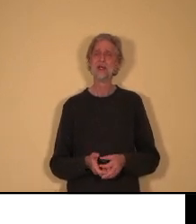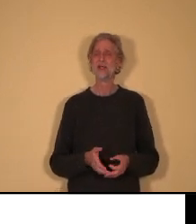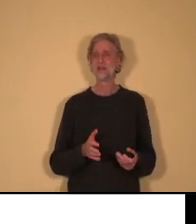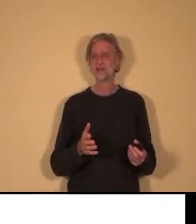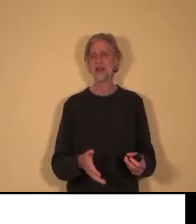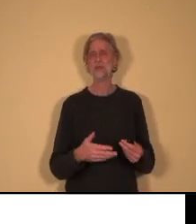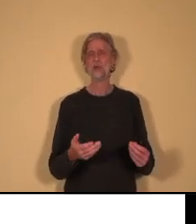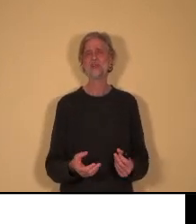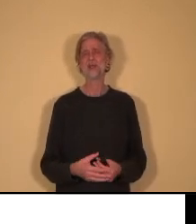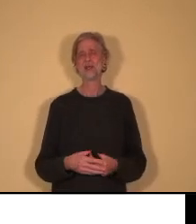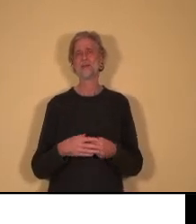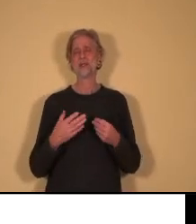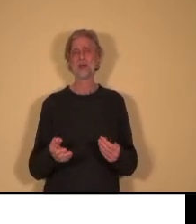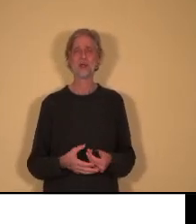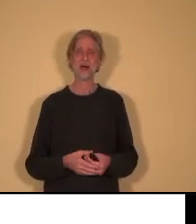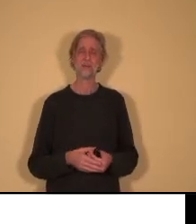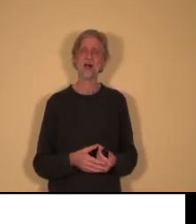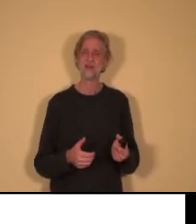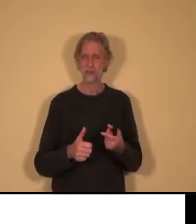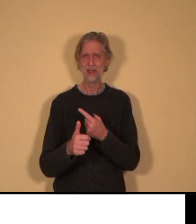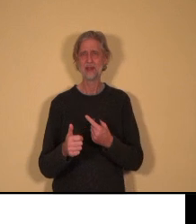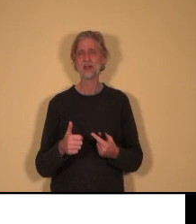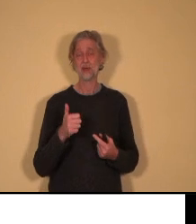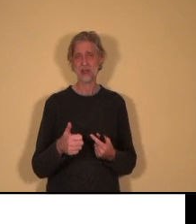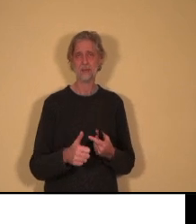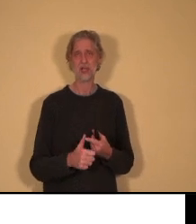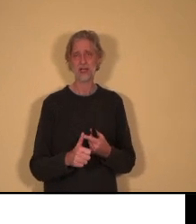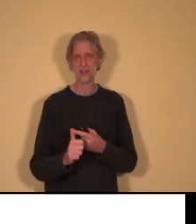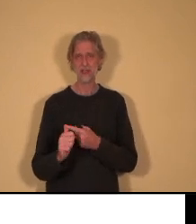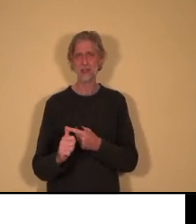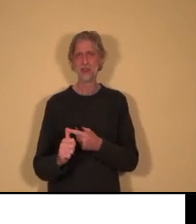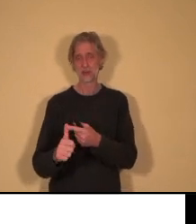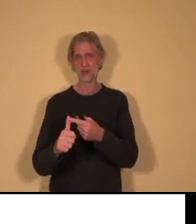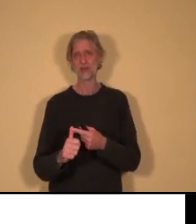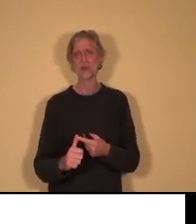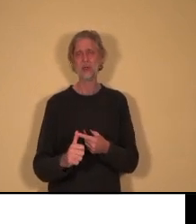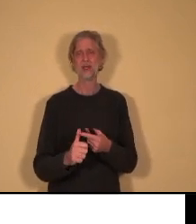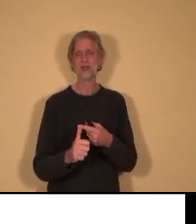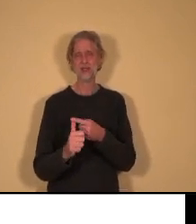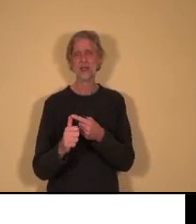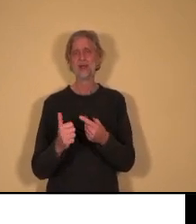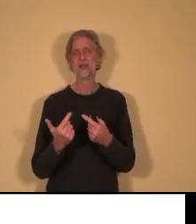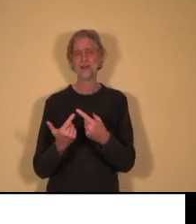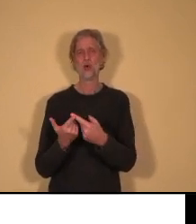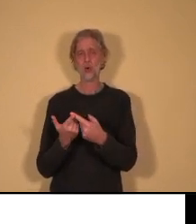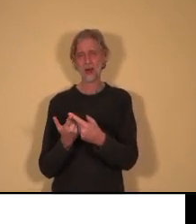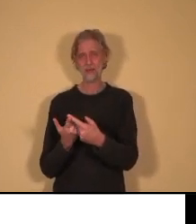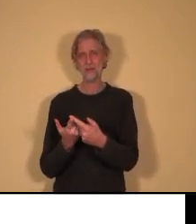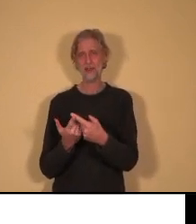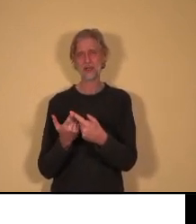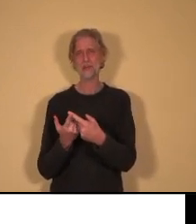evaluieren, die dieselben günstigen Bedingungen haben. Also billige geothermische Energie, das ist eine grüne Energie, die